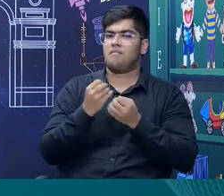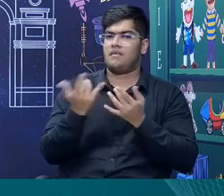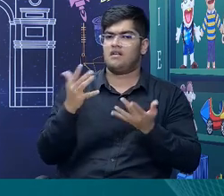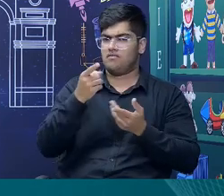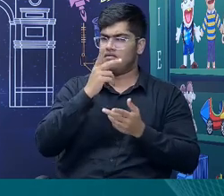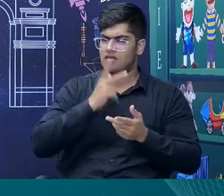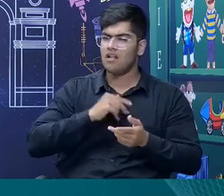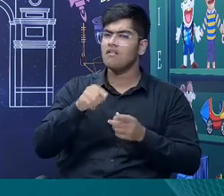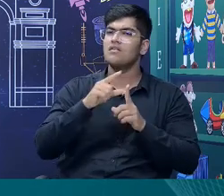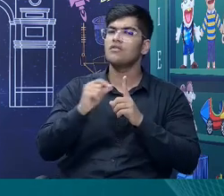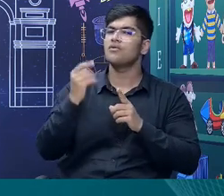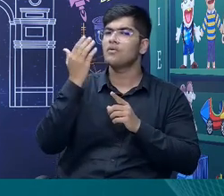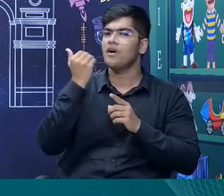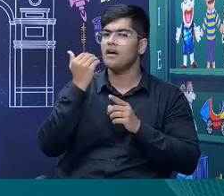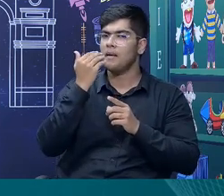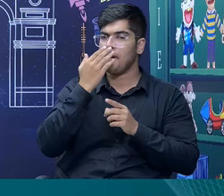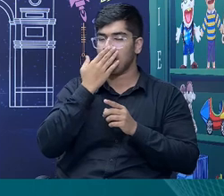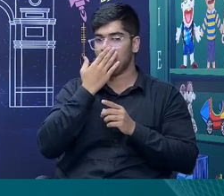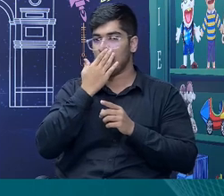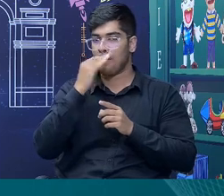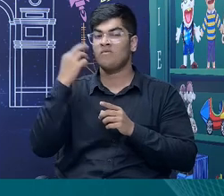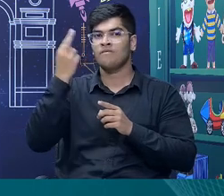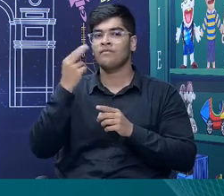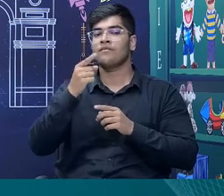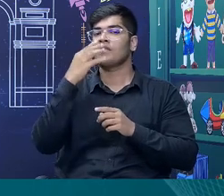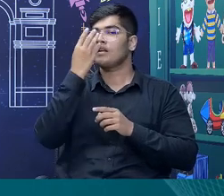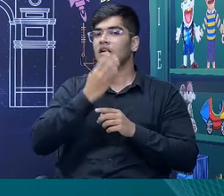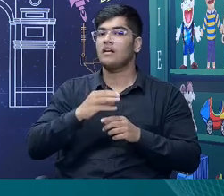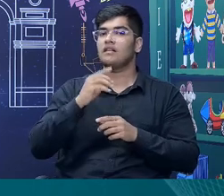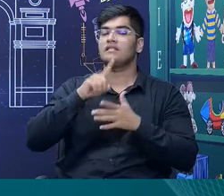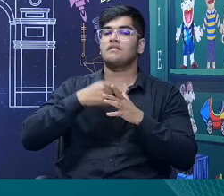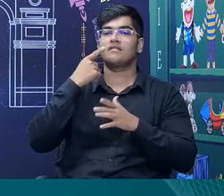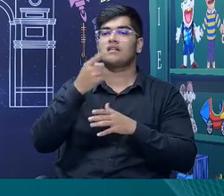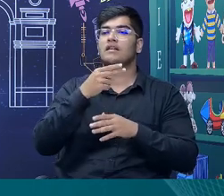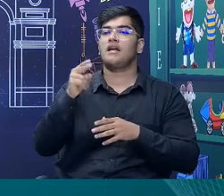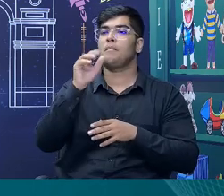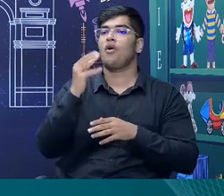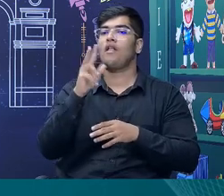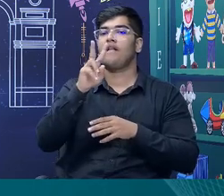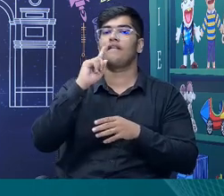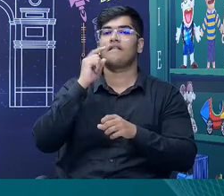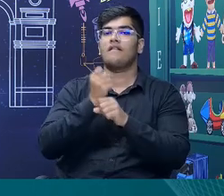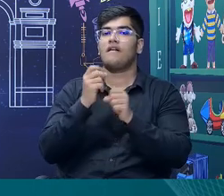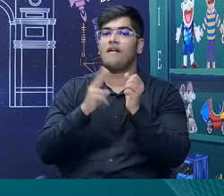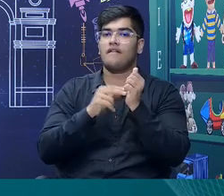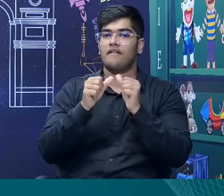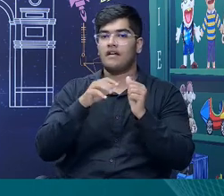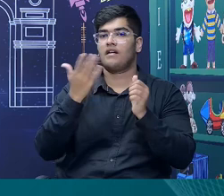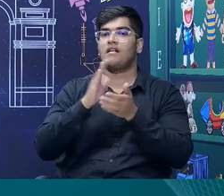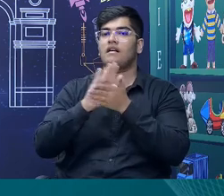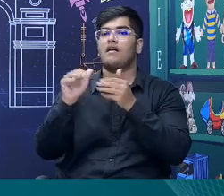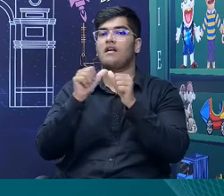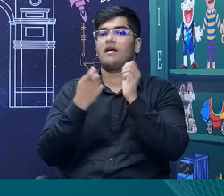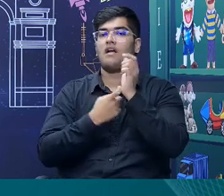चाहेंगे ऐसा क्यों करते हैं हम जी क्योंकि गणेश जी को विघ्नहर ठीक है तो कोई ऑब्सटेकल्स हो